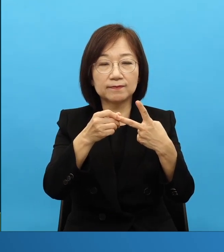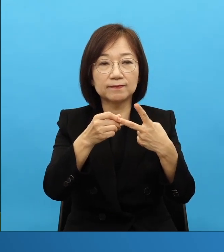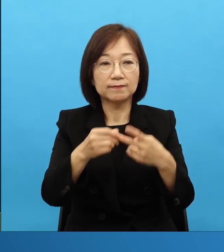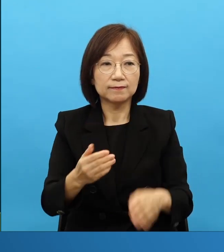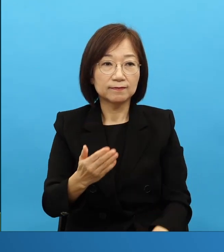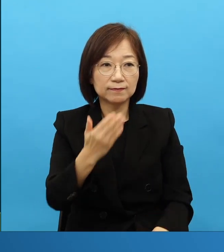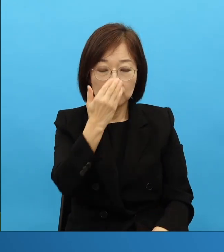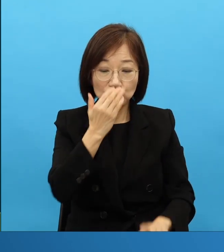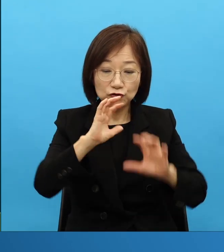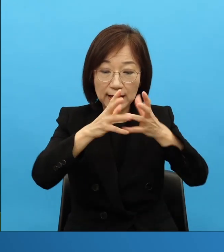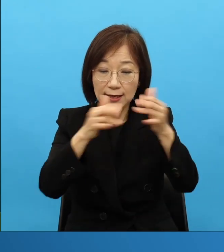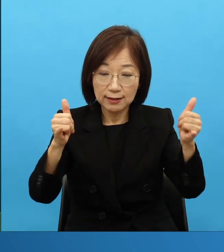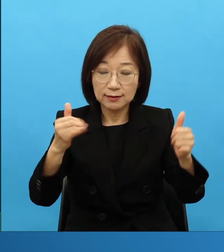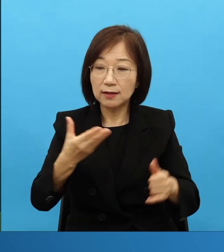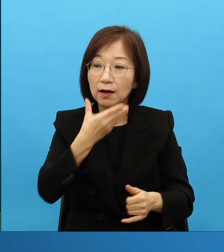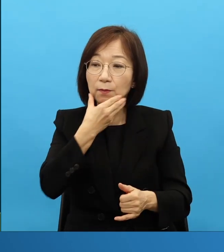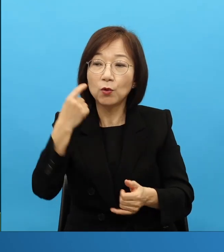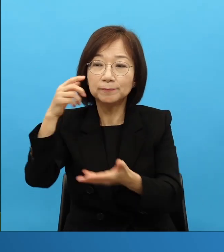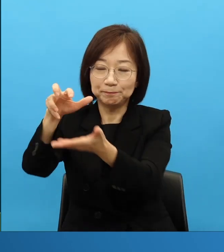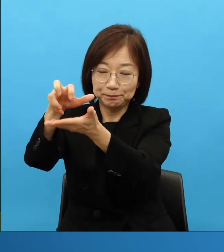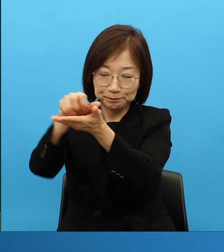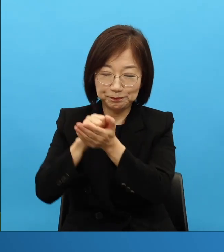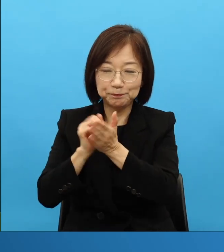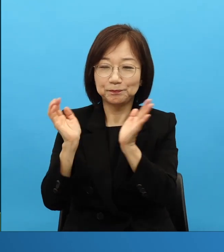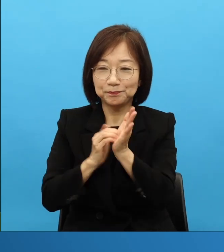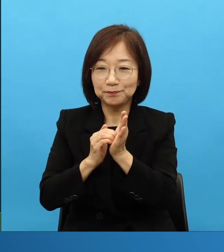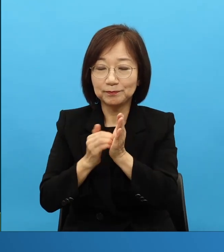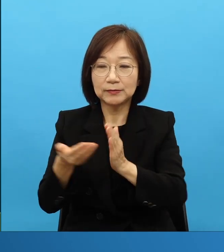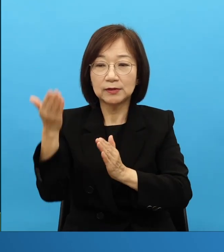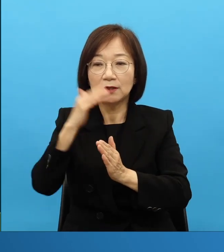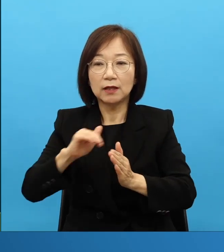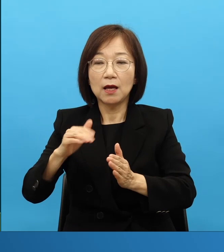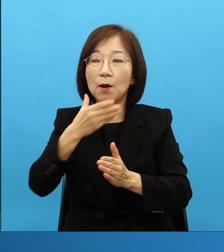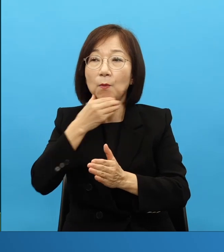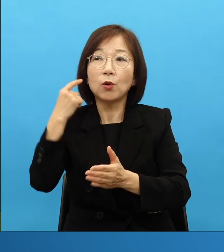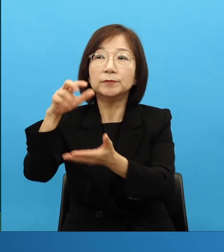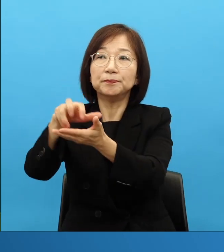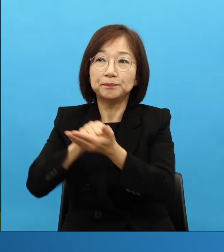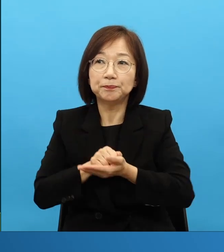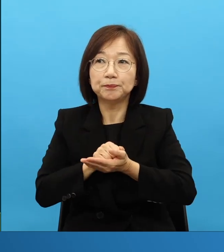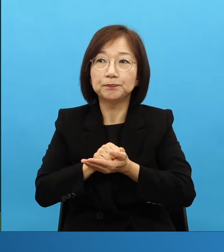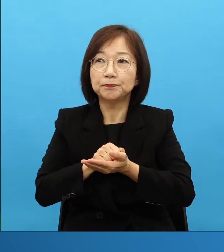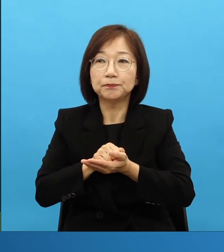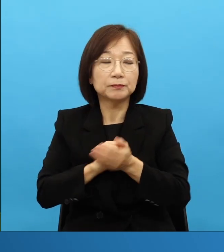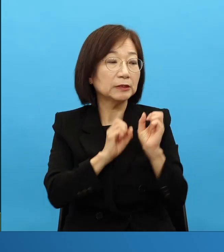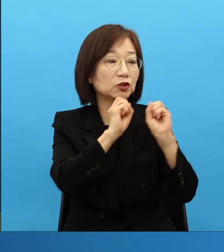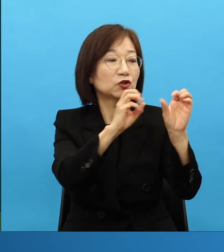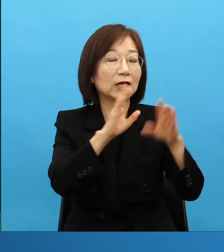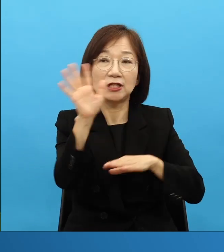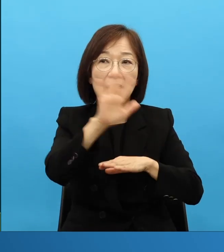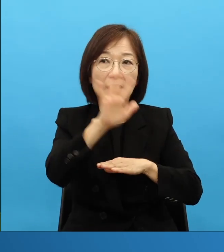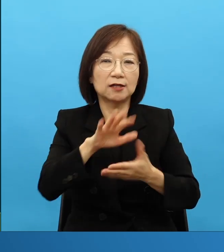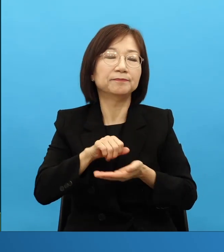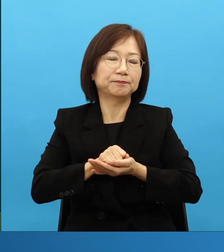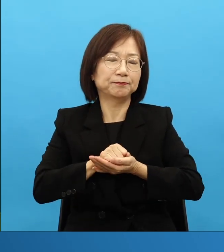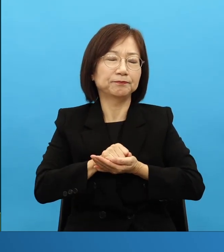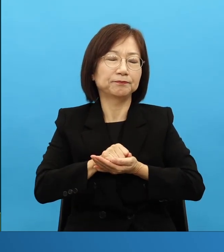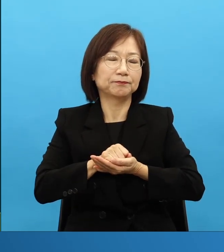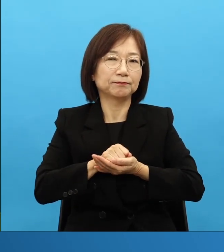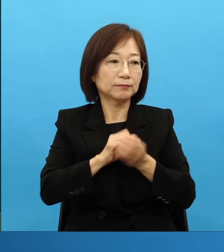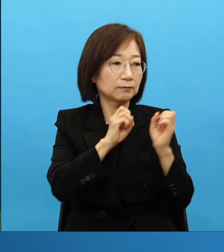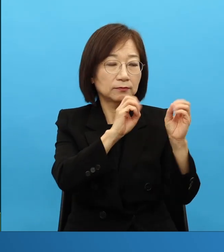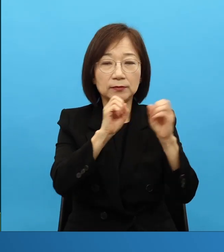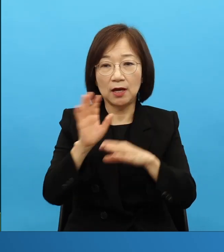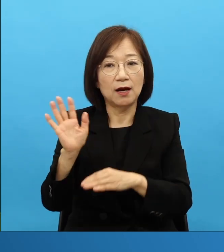유대인이 완전히 복음 전하지 않고 딴 거 하는 겁니다. The Jewish people who had the gospel did not 말 share 됩니까? the gospel and